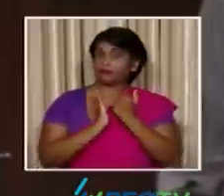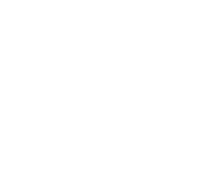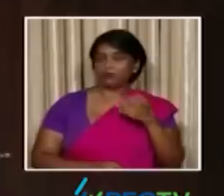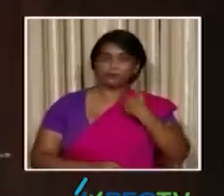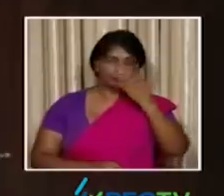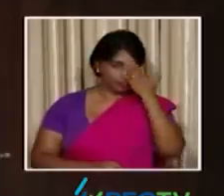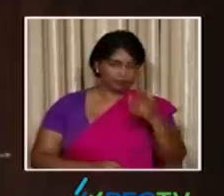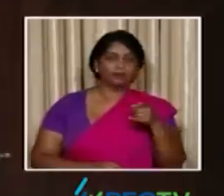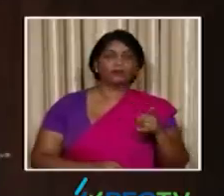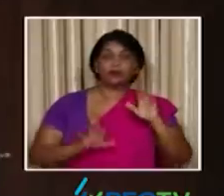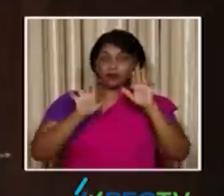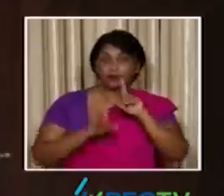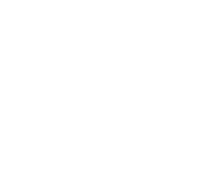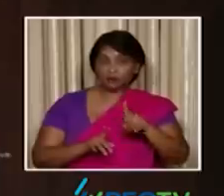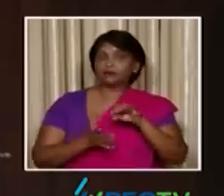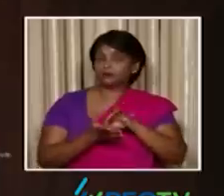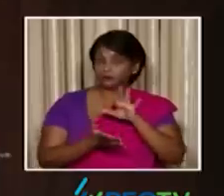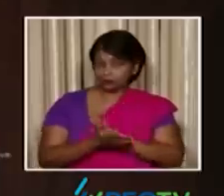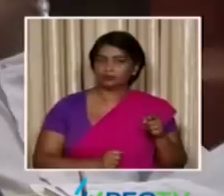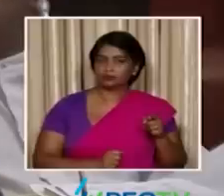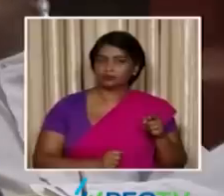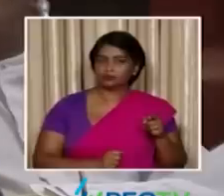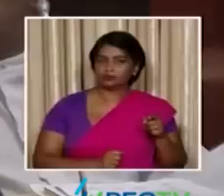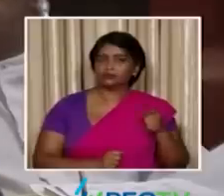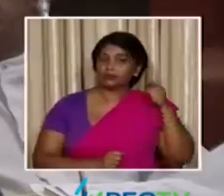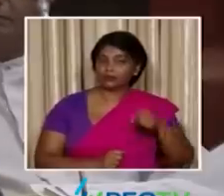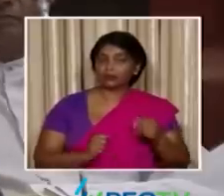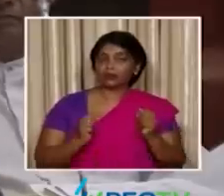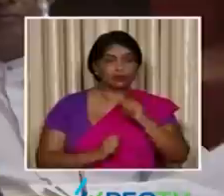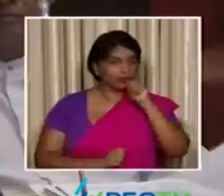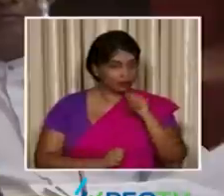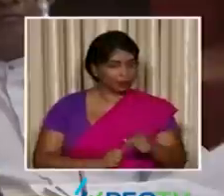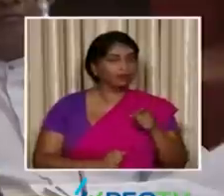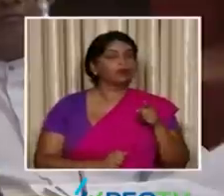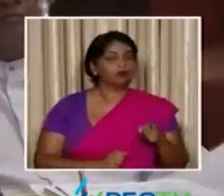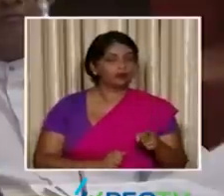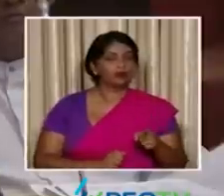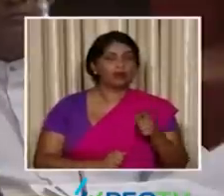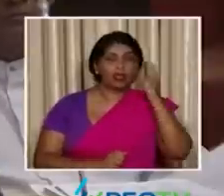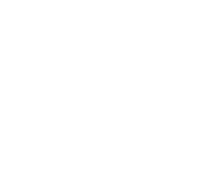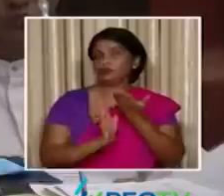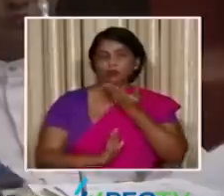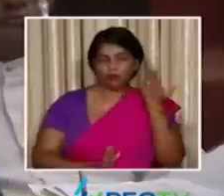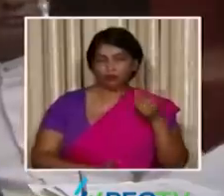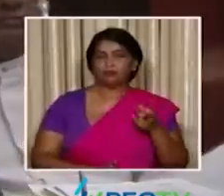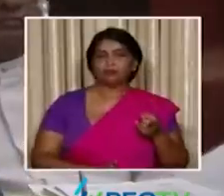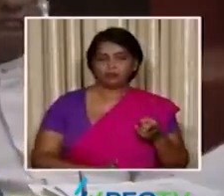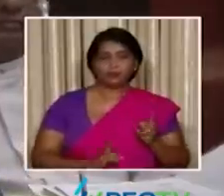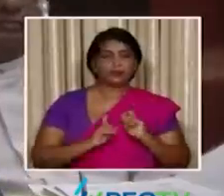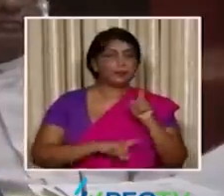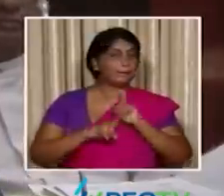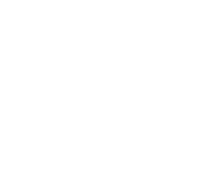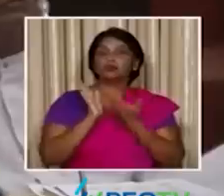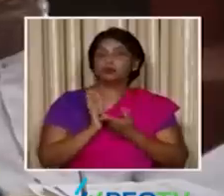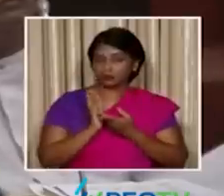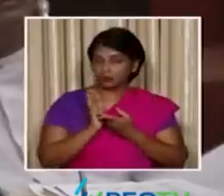කඩ කරලා තියෙන්නේ. 9 වෙනිදා දුන්න තීන්දුව අහෝසි කරගන්න. මේ වෙච්ච වැඩේ ඇත්ත වශයෙන්ම අර කළු සල්ලි සුදු කරනවා කියන්නේ. මේක පාර්ලිමේන්තුවේ